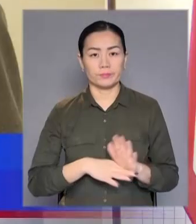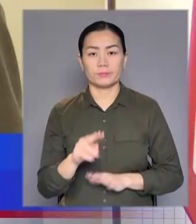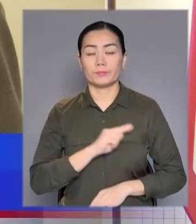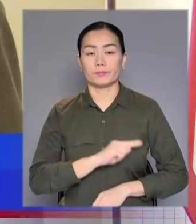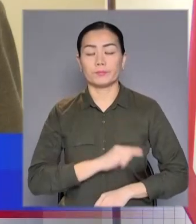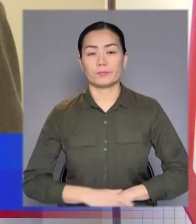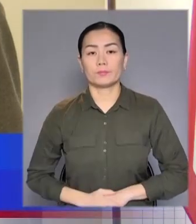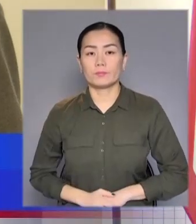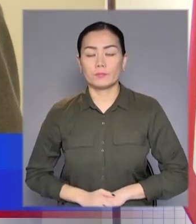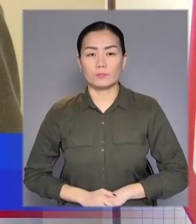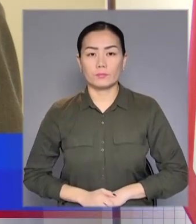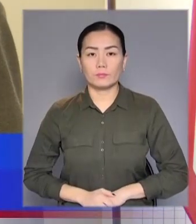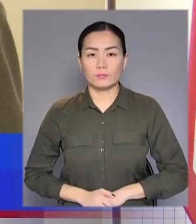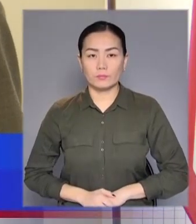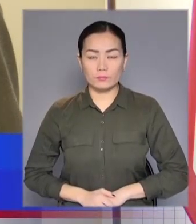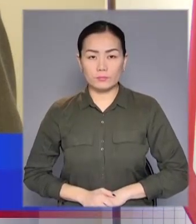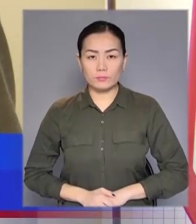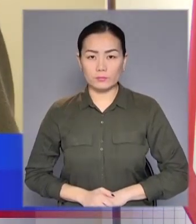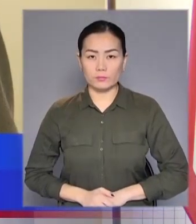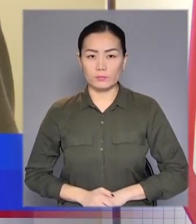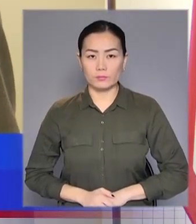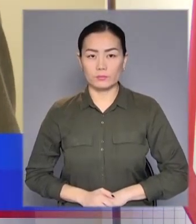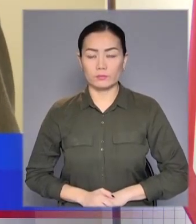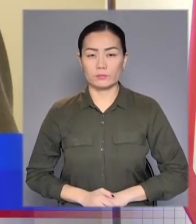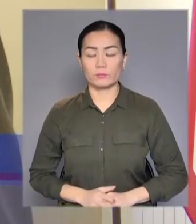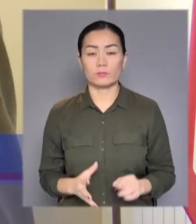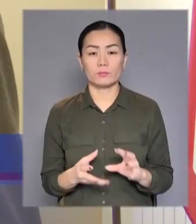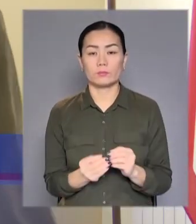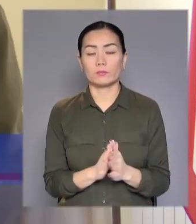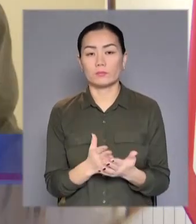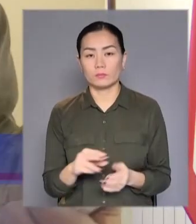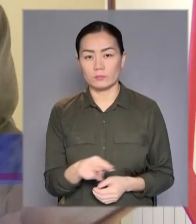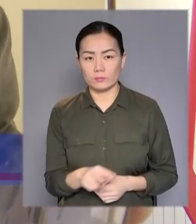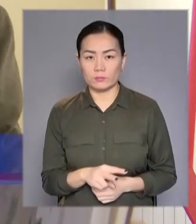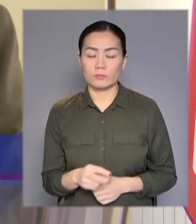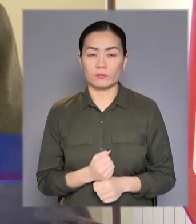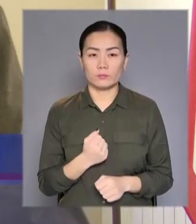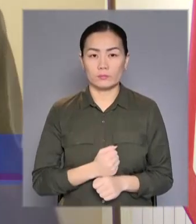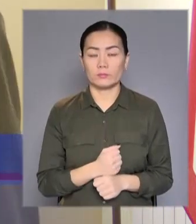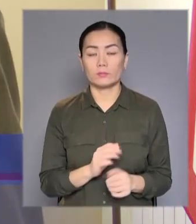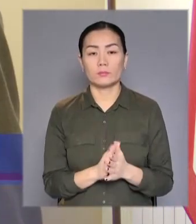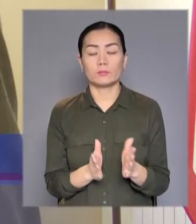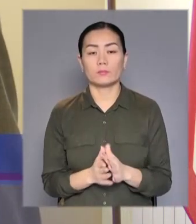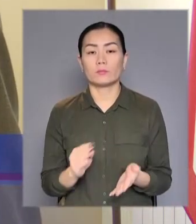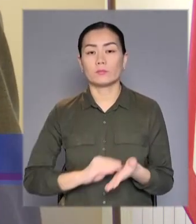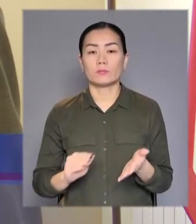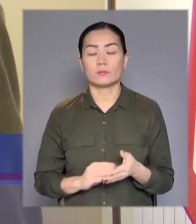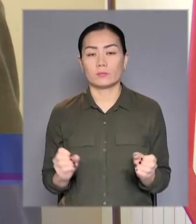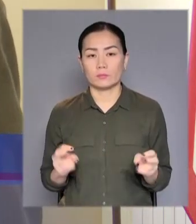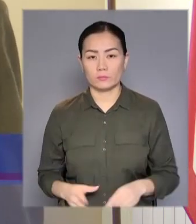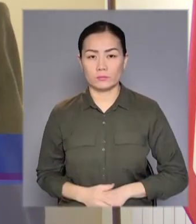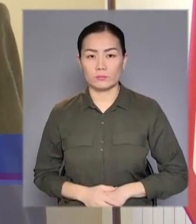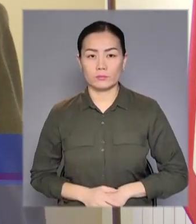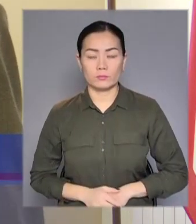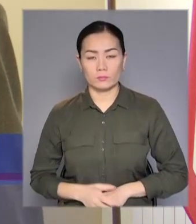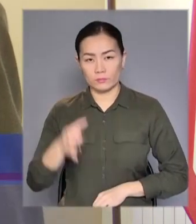берді. Қазір қызық қой, бұрын кітап шығарғанда мысалы әдебиетшілер ол кітап жазған үшін